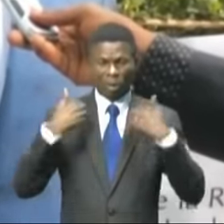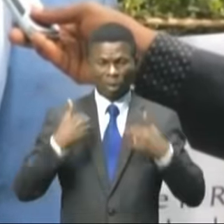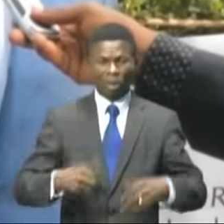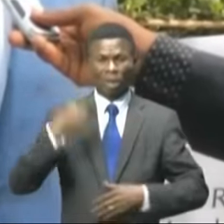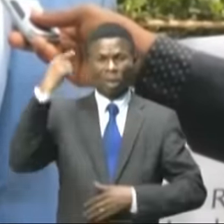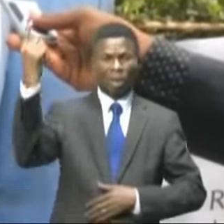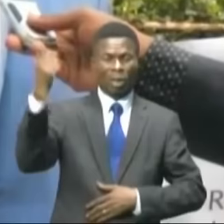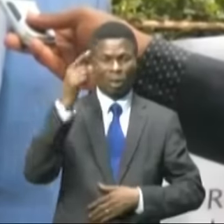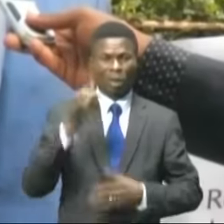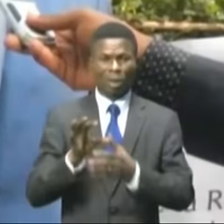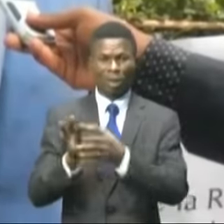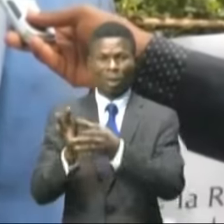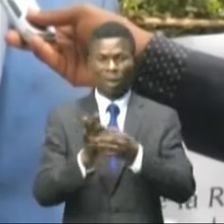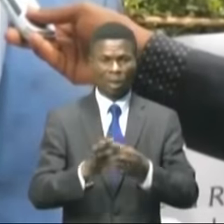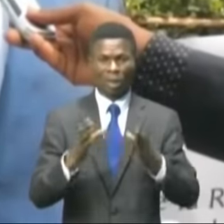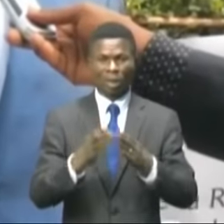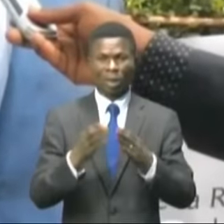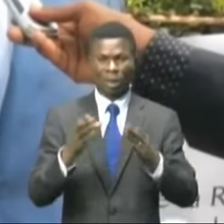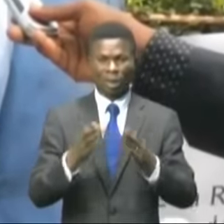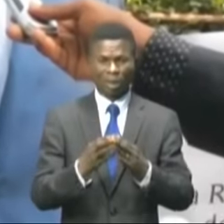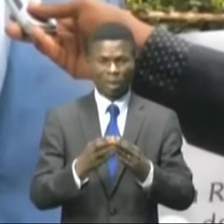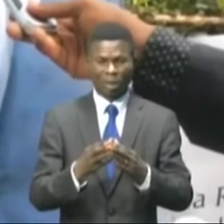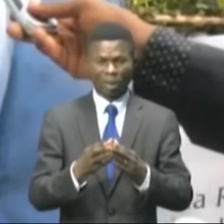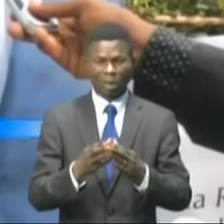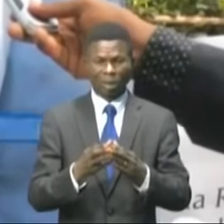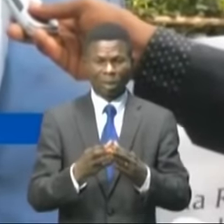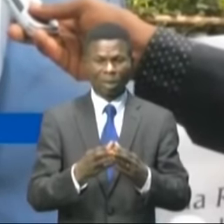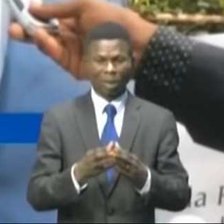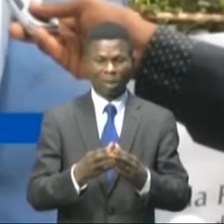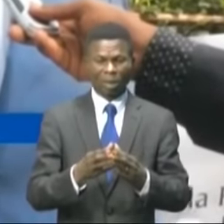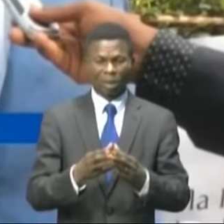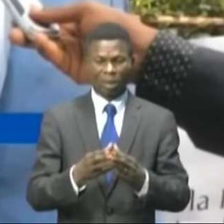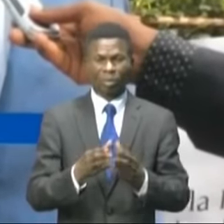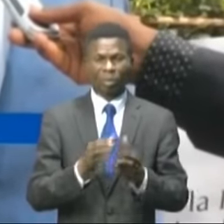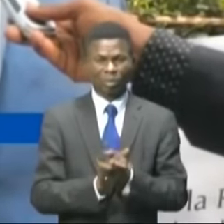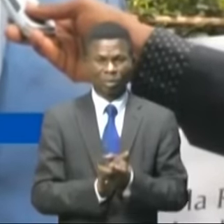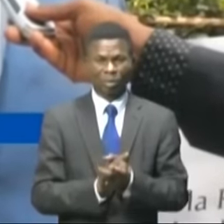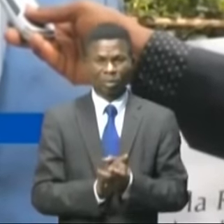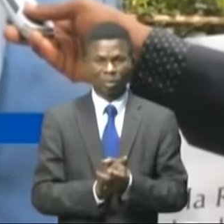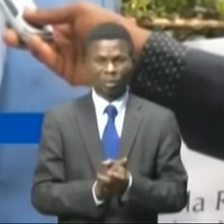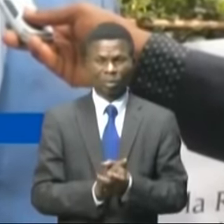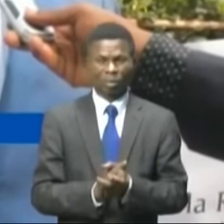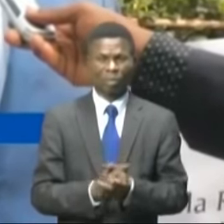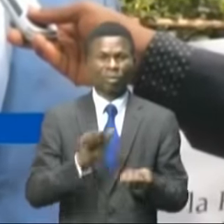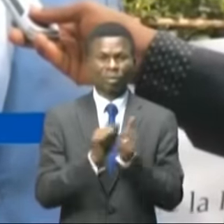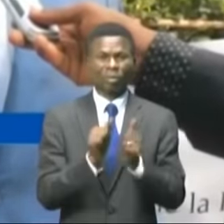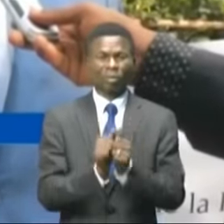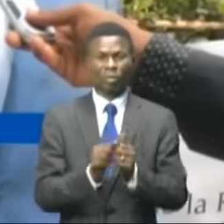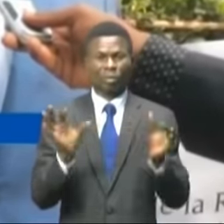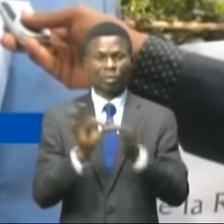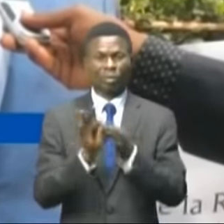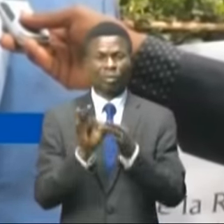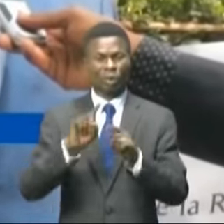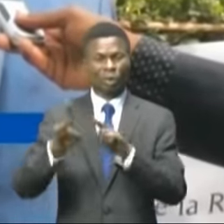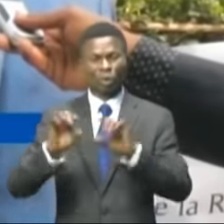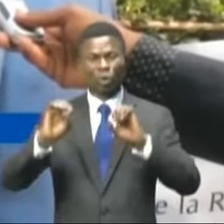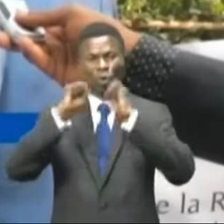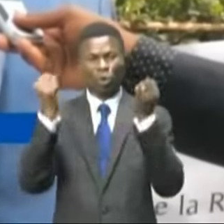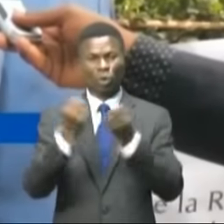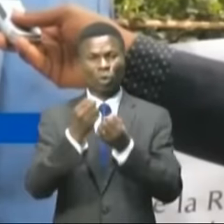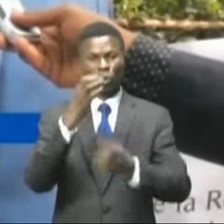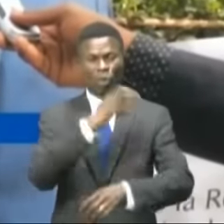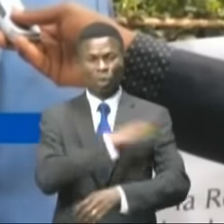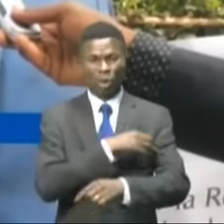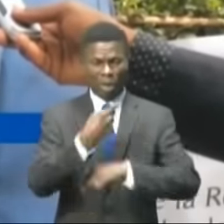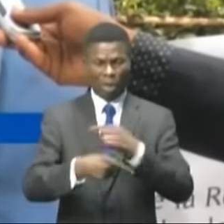en collaboration bien sûr avec le Fonds de promotion de la santé, été un succès parce que nous avons pu réunir les différentes couches de la société en